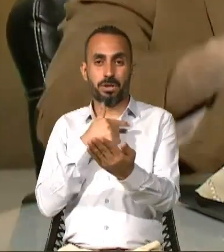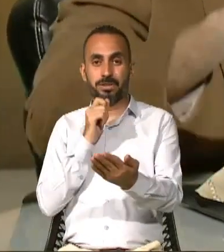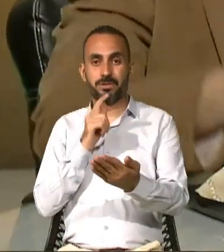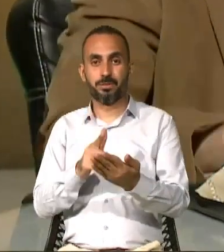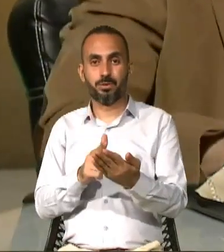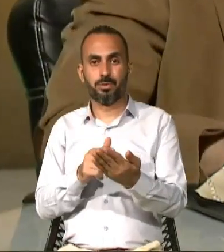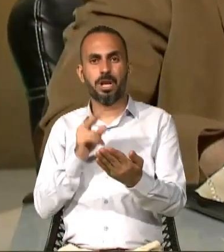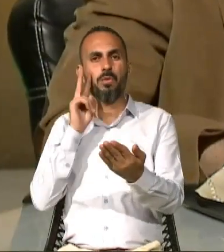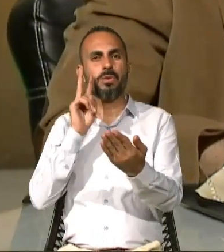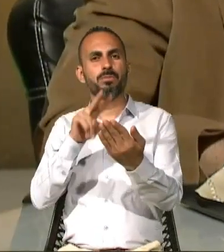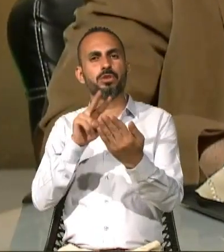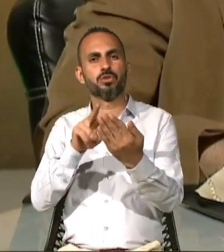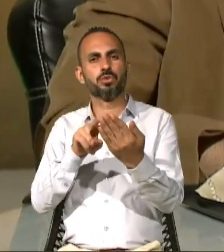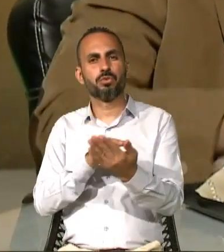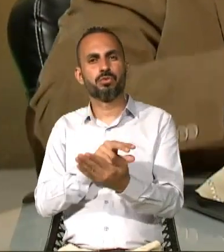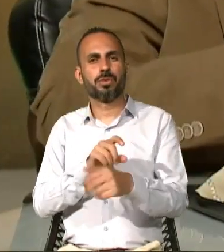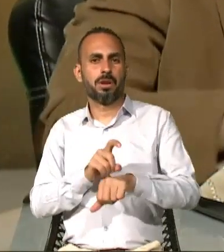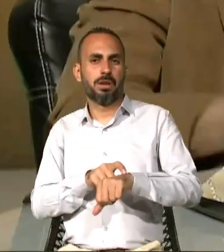تشوف الأحداث